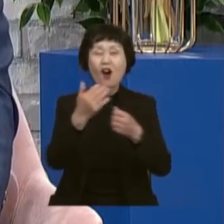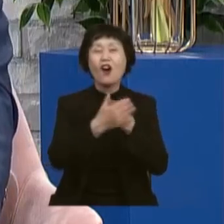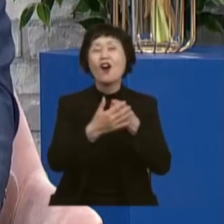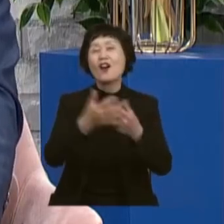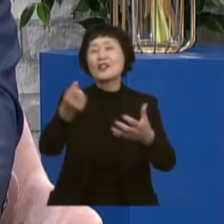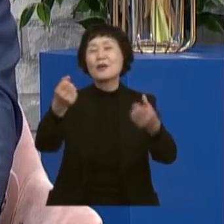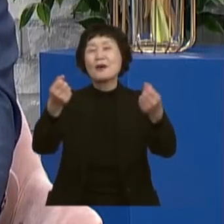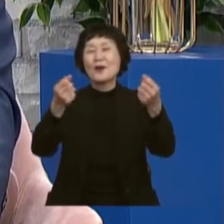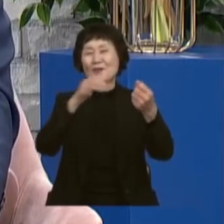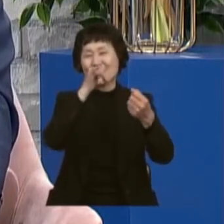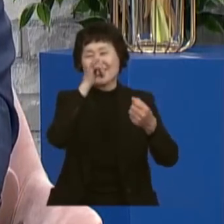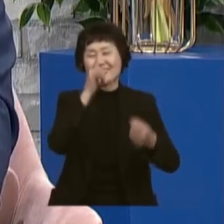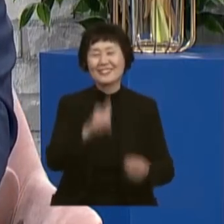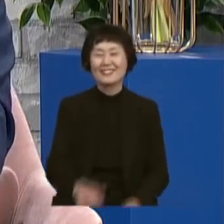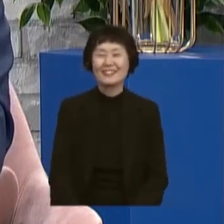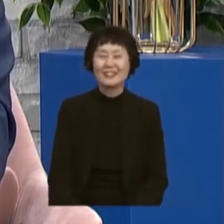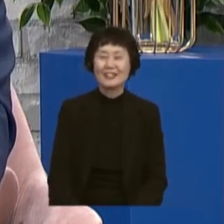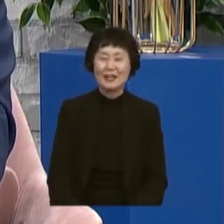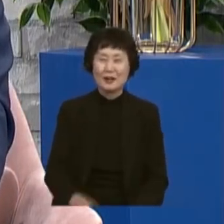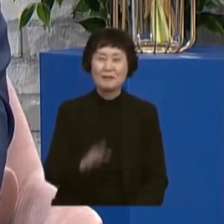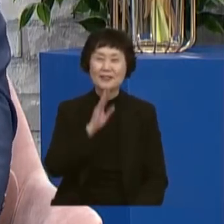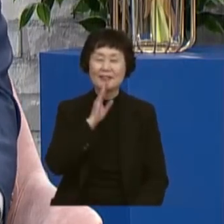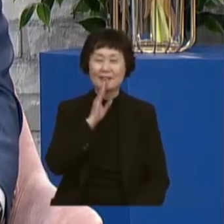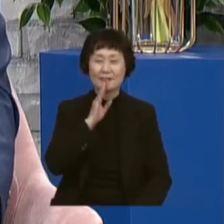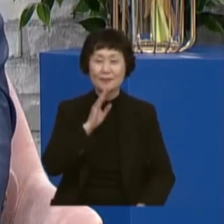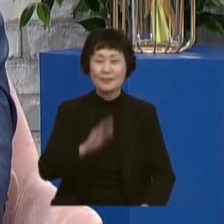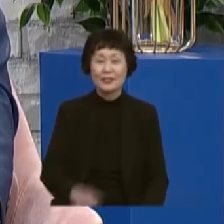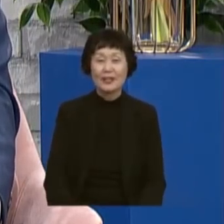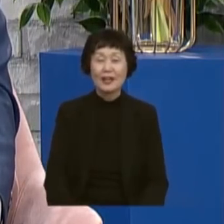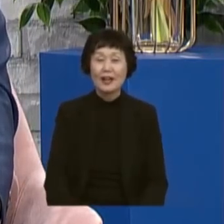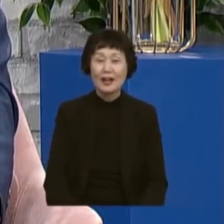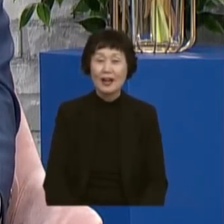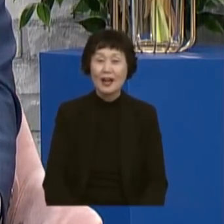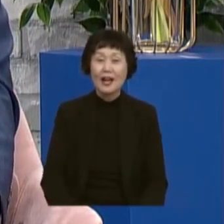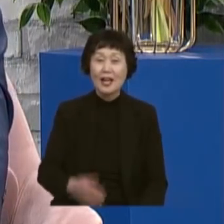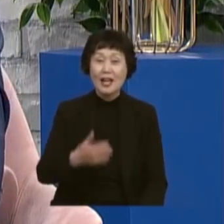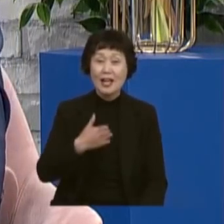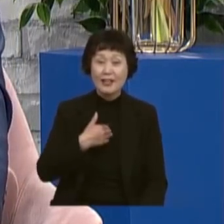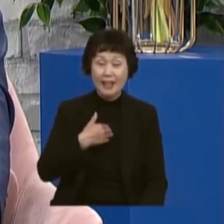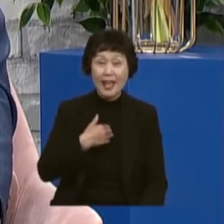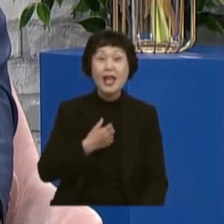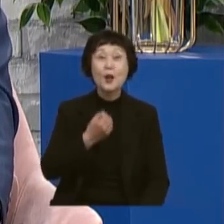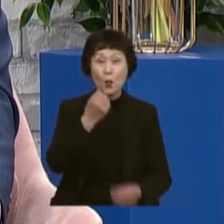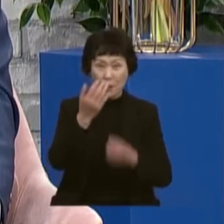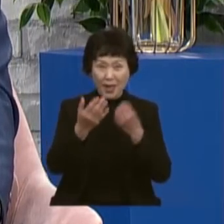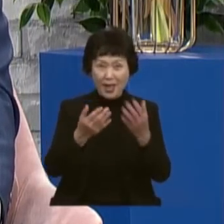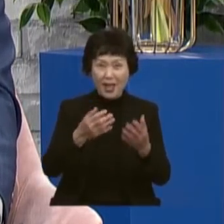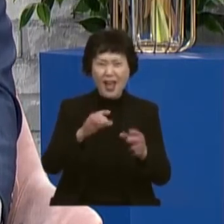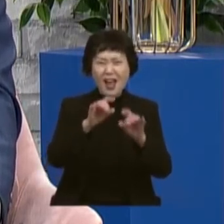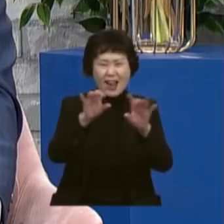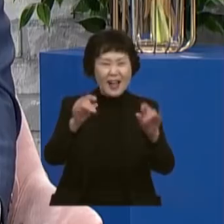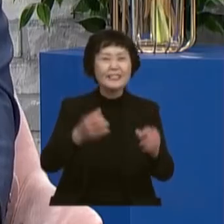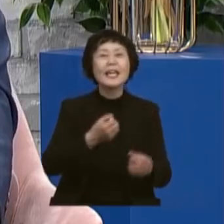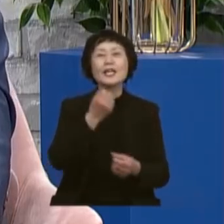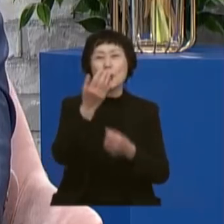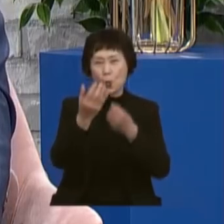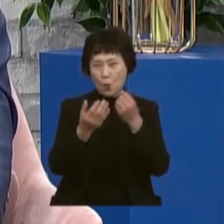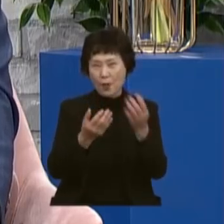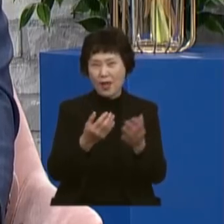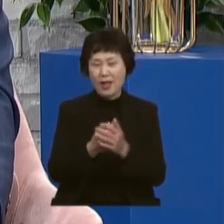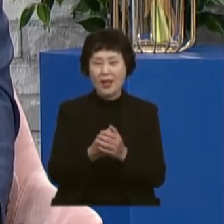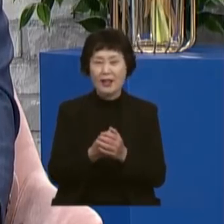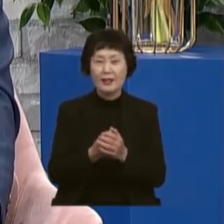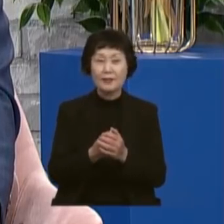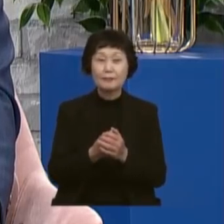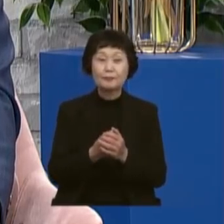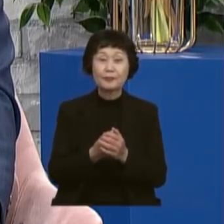이렇게 부르다 보면 하나님의 은혜는 아까 처음에 우리 집사님 시작했지만은 내 고백이야. 그죠? 그럼요. 저희가 고백. 사실은 저희가 왜 부를 줄